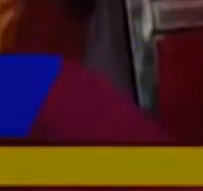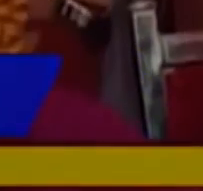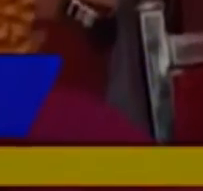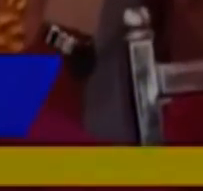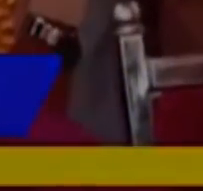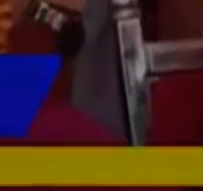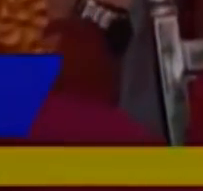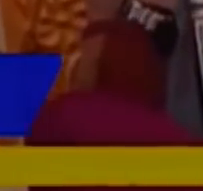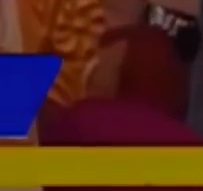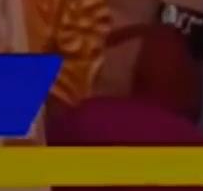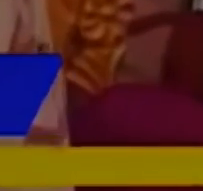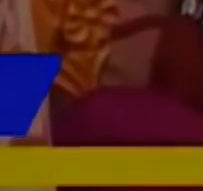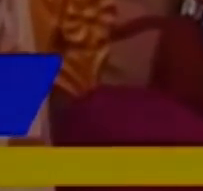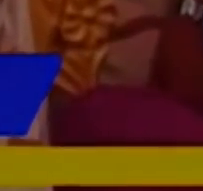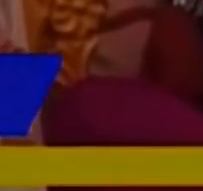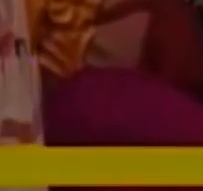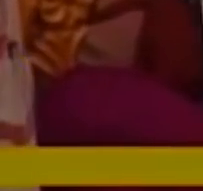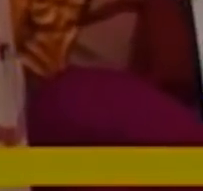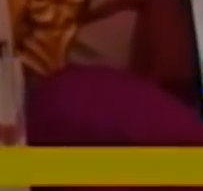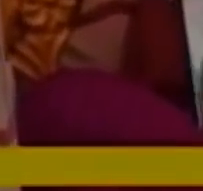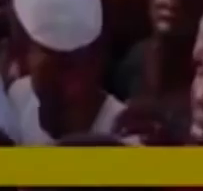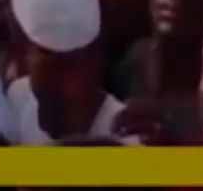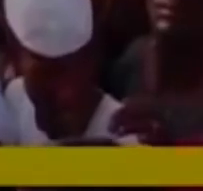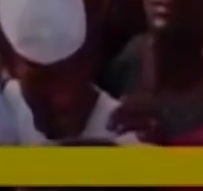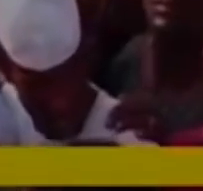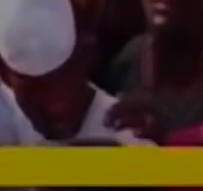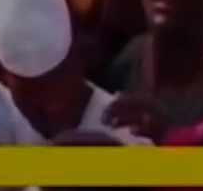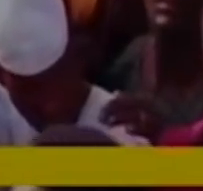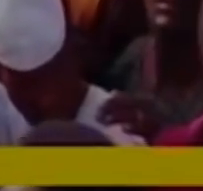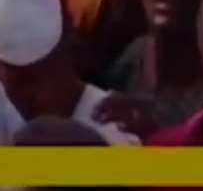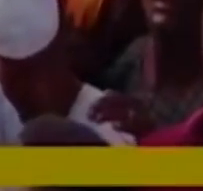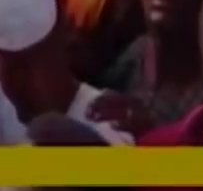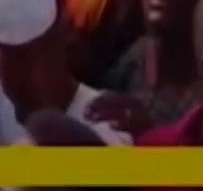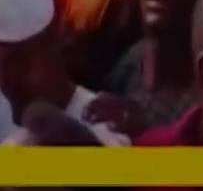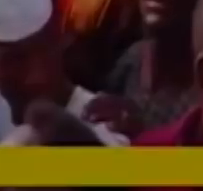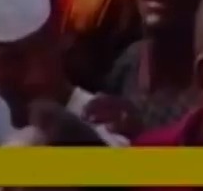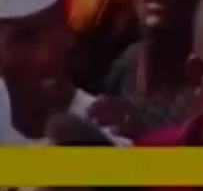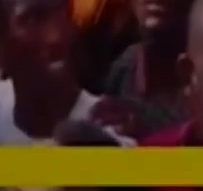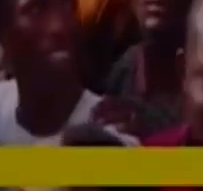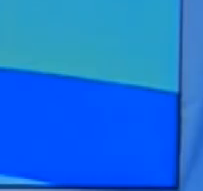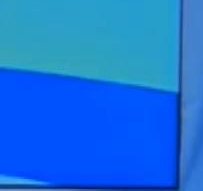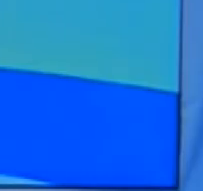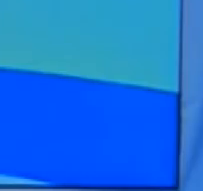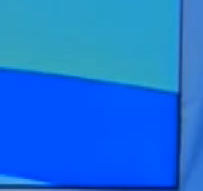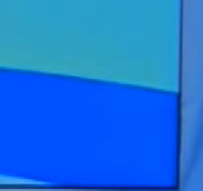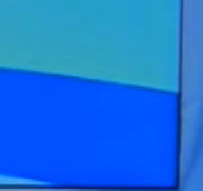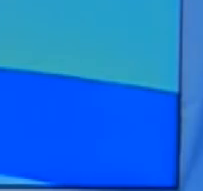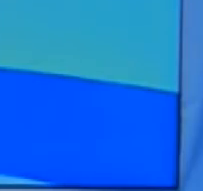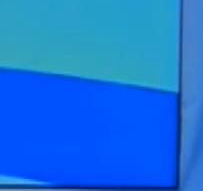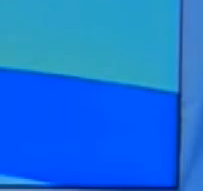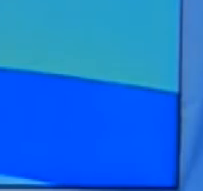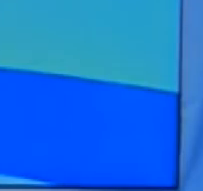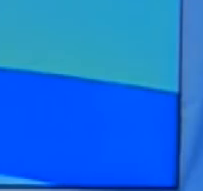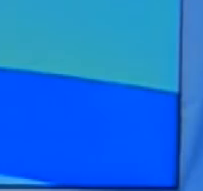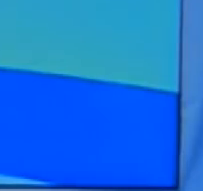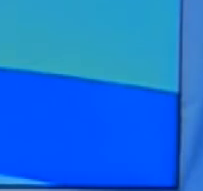nationale pour faire avancer le pays, mais les observateurs, eux, sont bien sceptiques. Bonjour à tous, merci de nous rejoindre